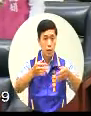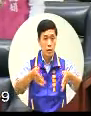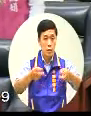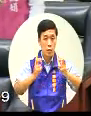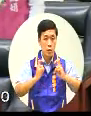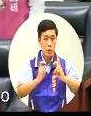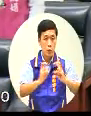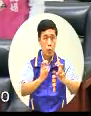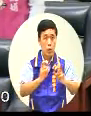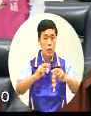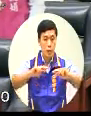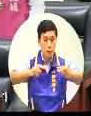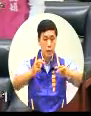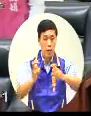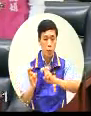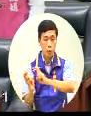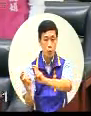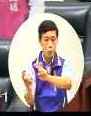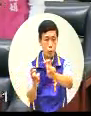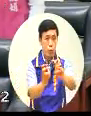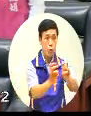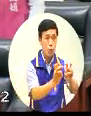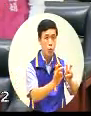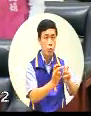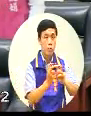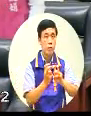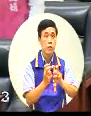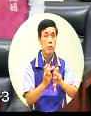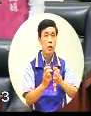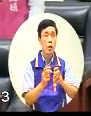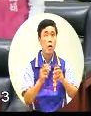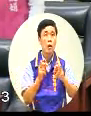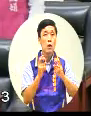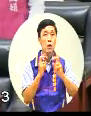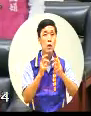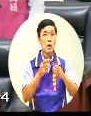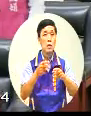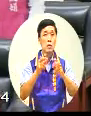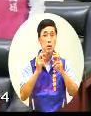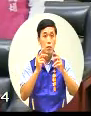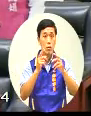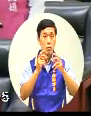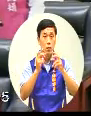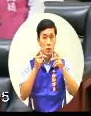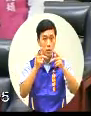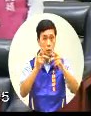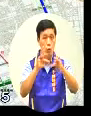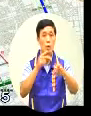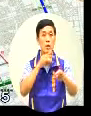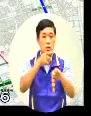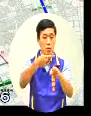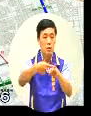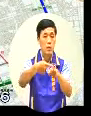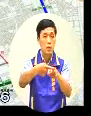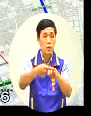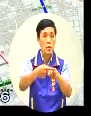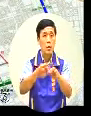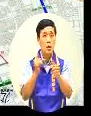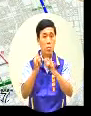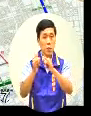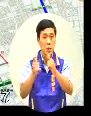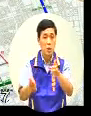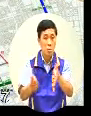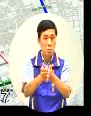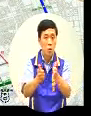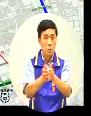我们所期待的哈。因为你捷运至十字嘛，所以你周边不便利，很多人搭乘大众运输的习惯就不会养成嘛，